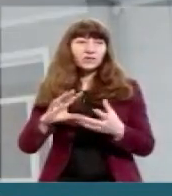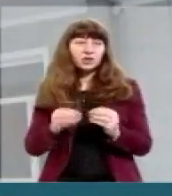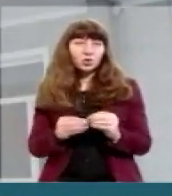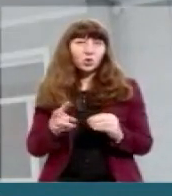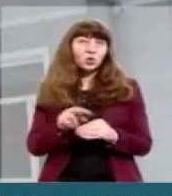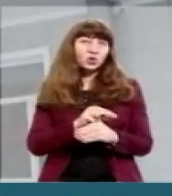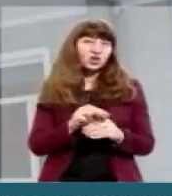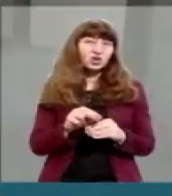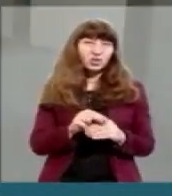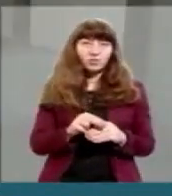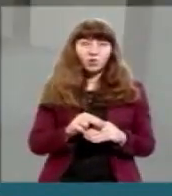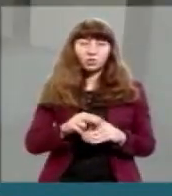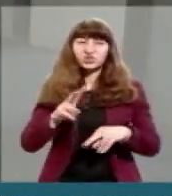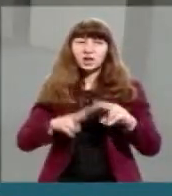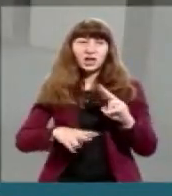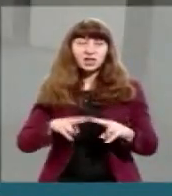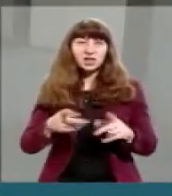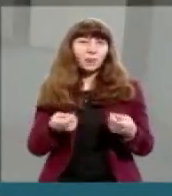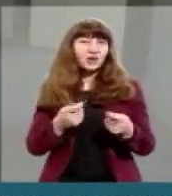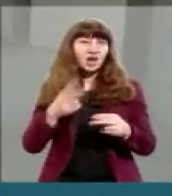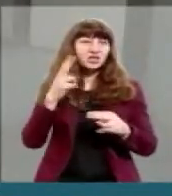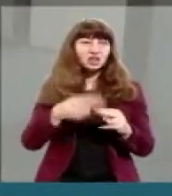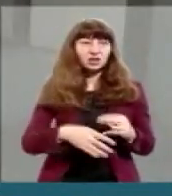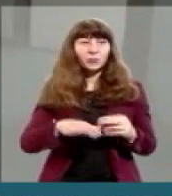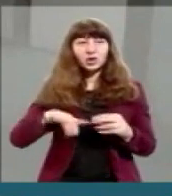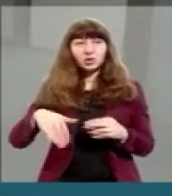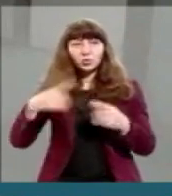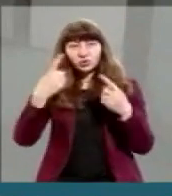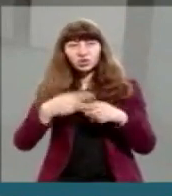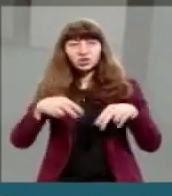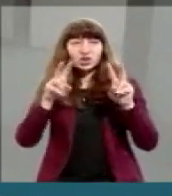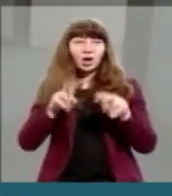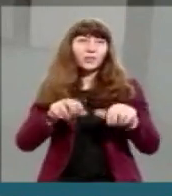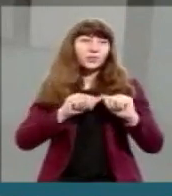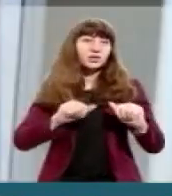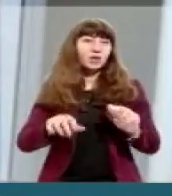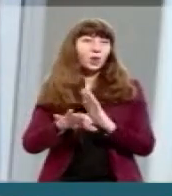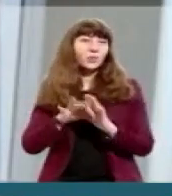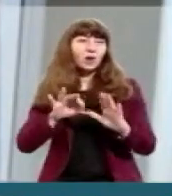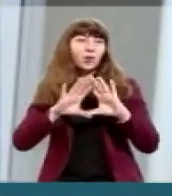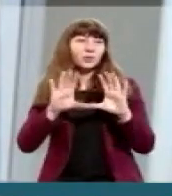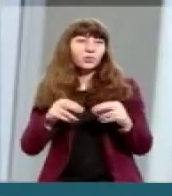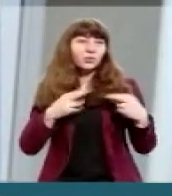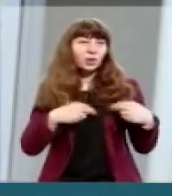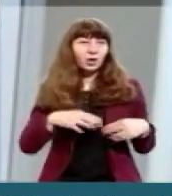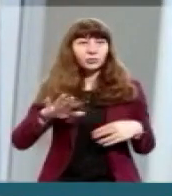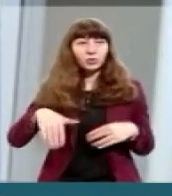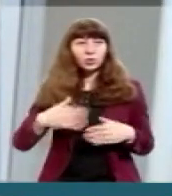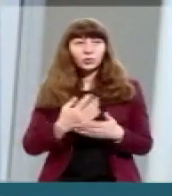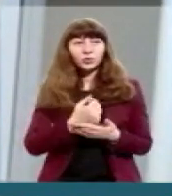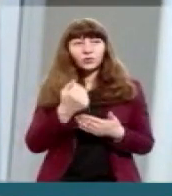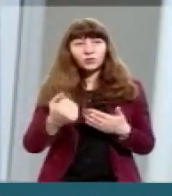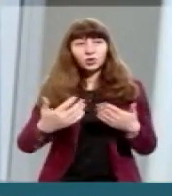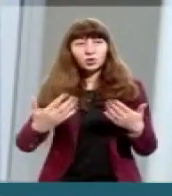ремонт с прежним подрядчиком прекратят. Дальше в здании пройдет техническое обследование. Комиссия определит объем работ, затем будет